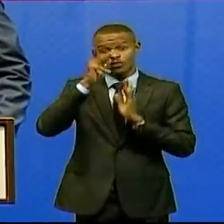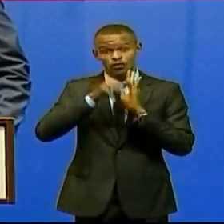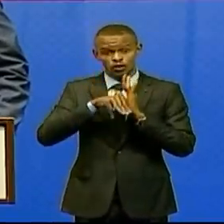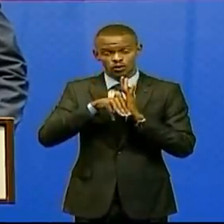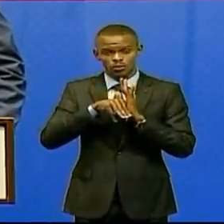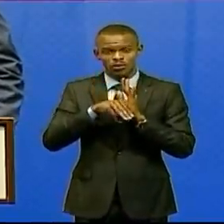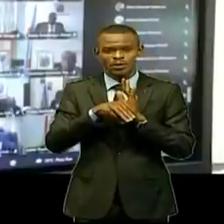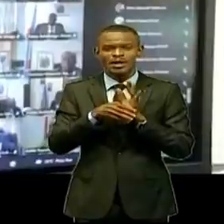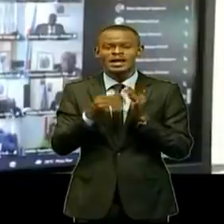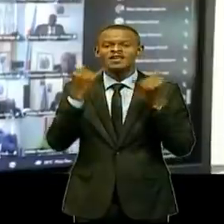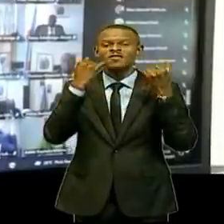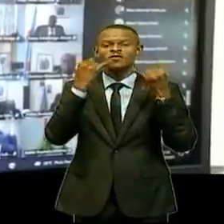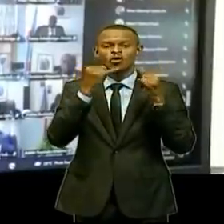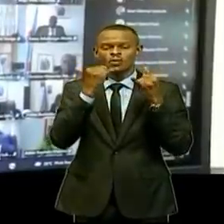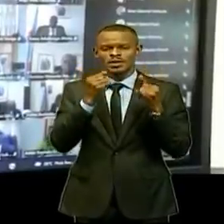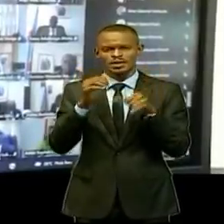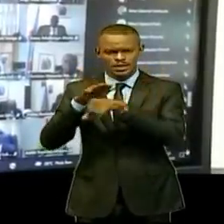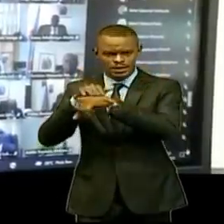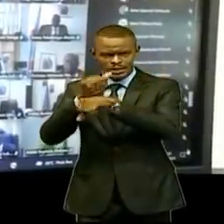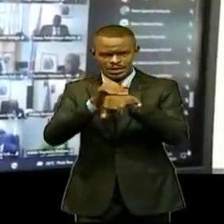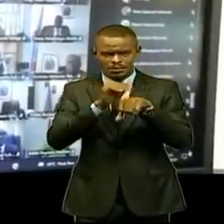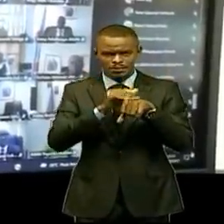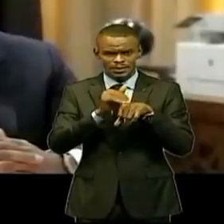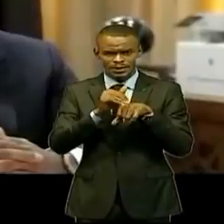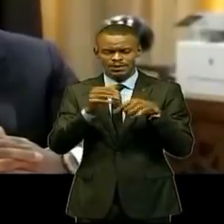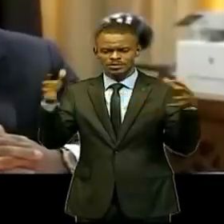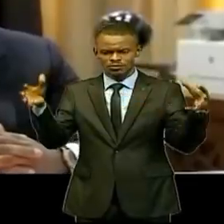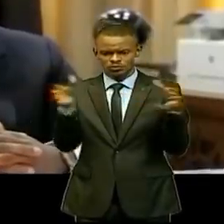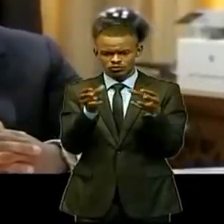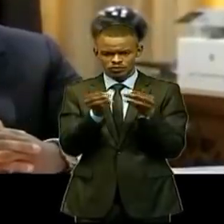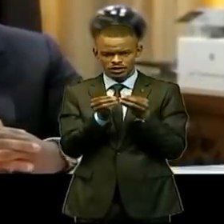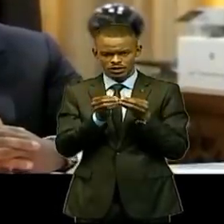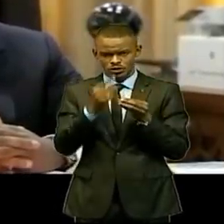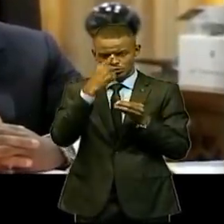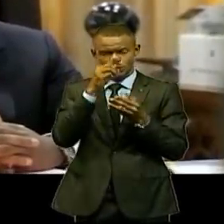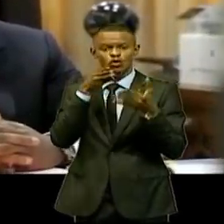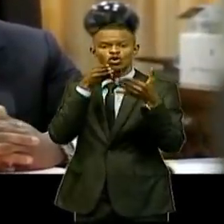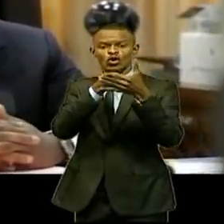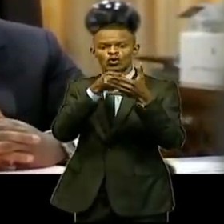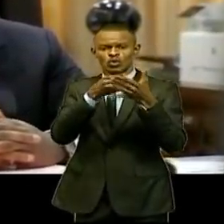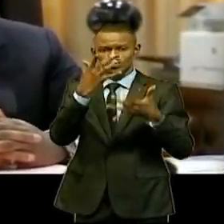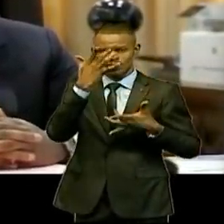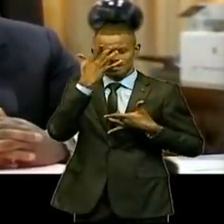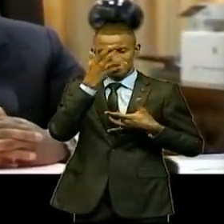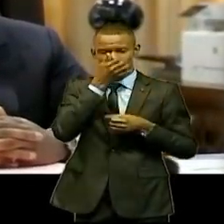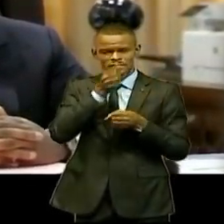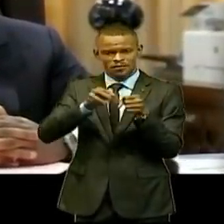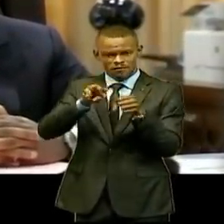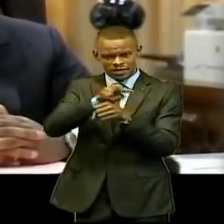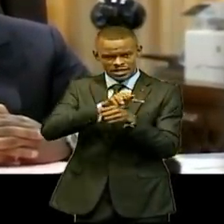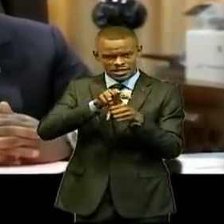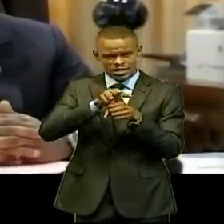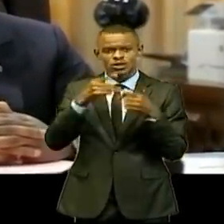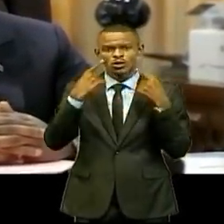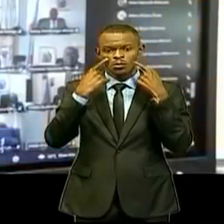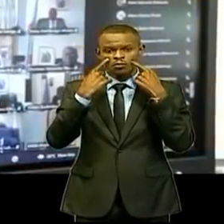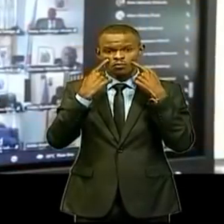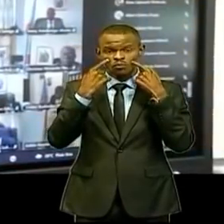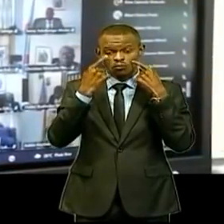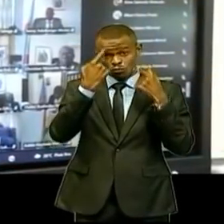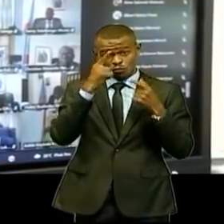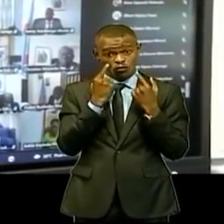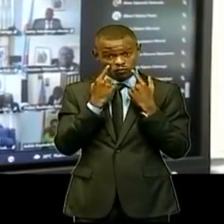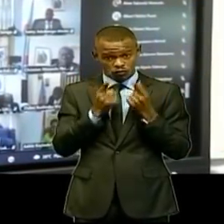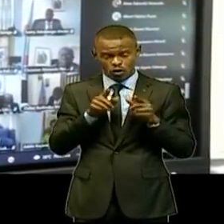comité multisectoriel de riposte contre la COVID-19, afin de procéder à l'évaluation de la situation